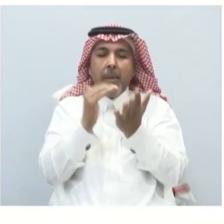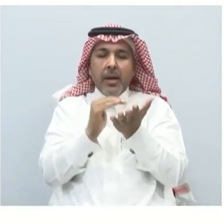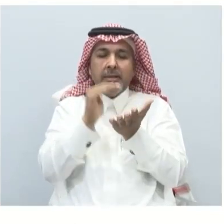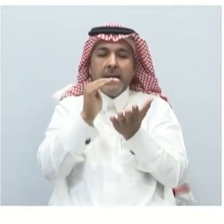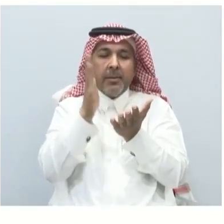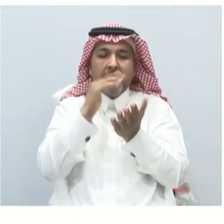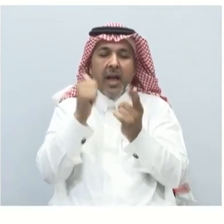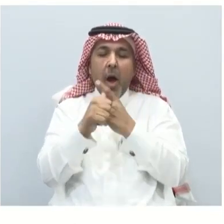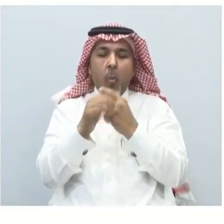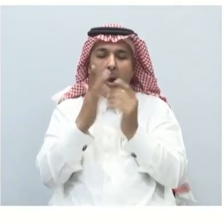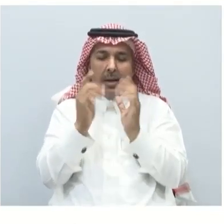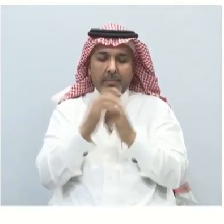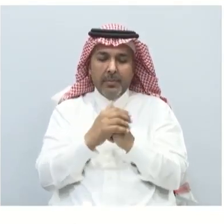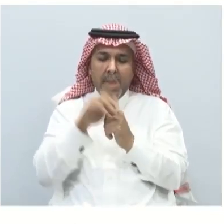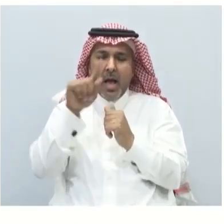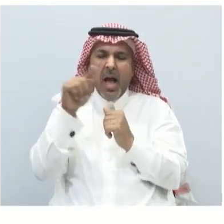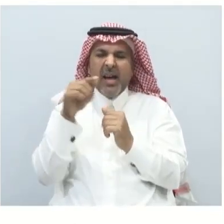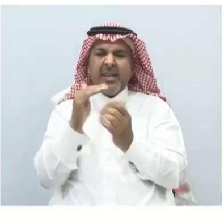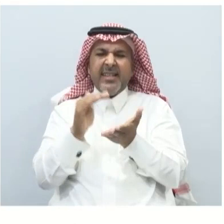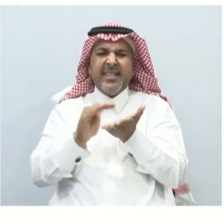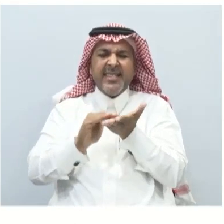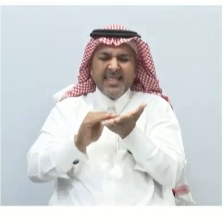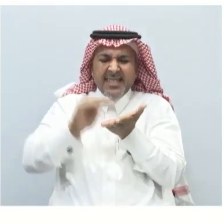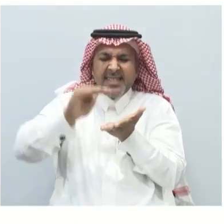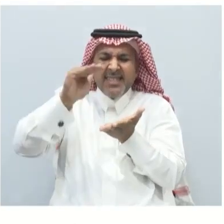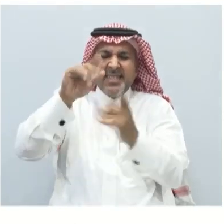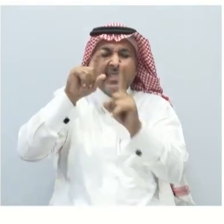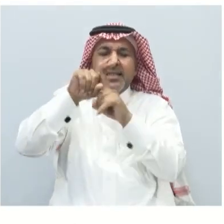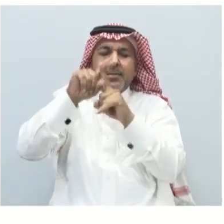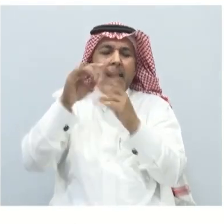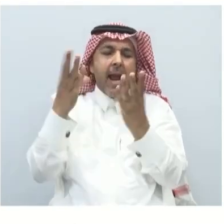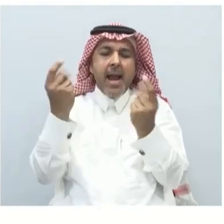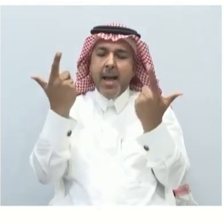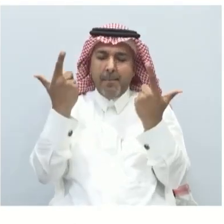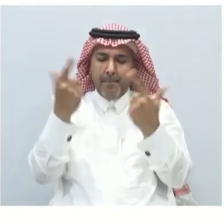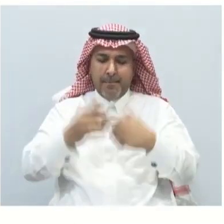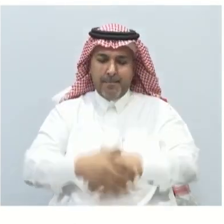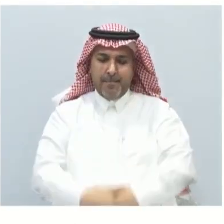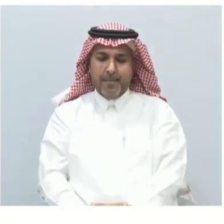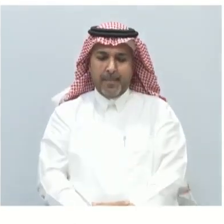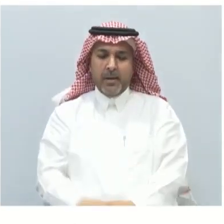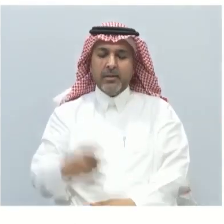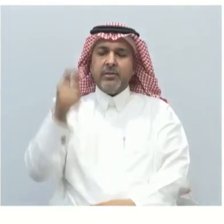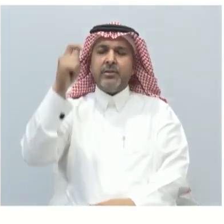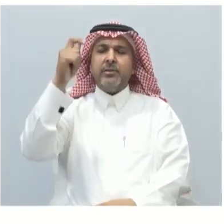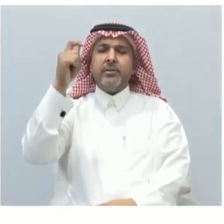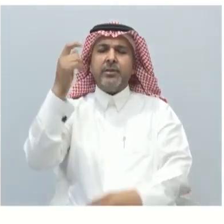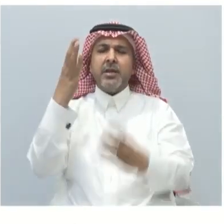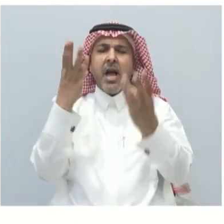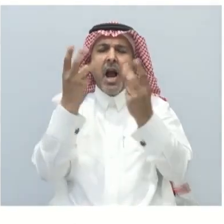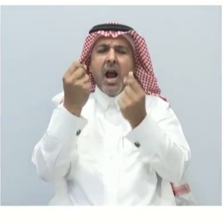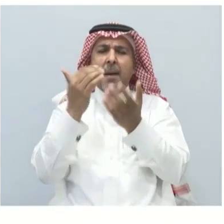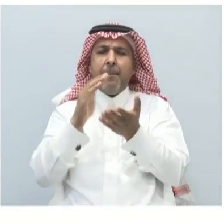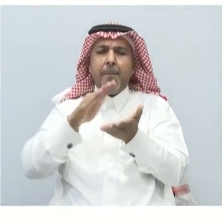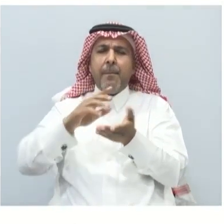الار هي نسبه الزياده نسبه الزياده والتي هو عدد مرات